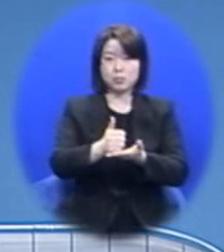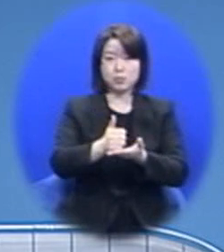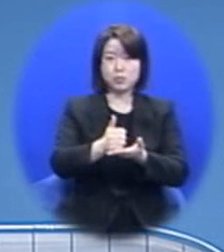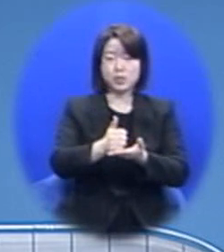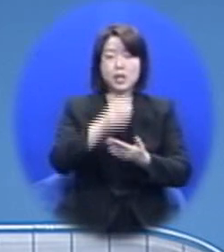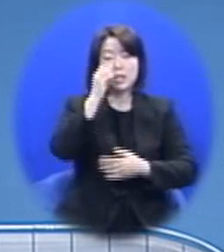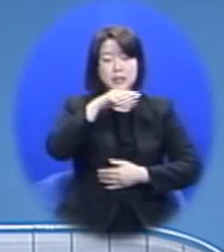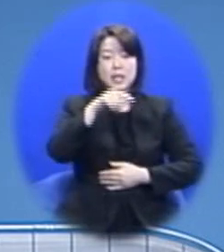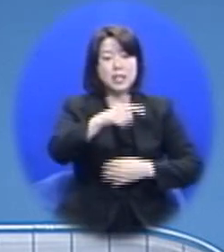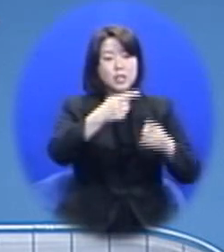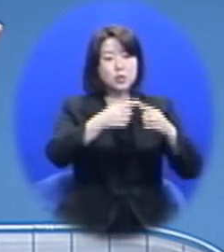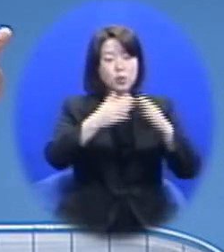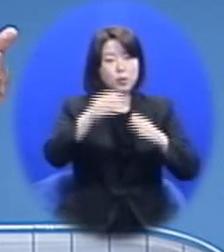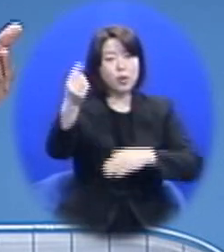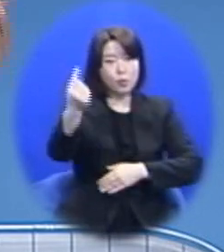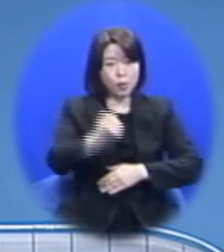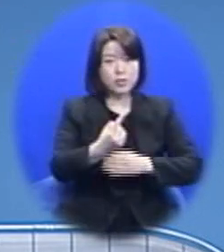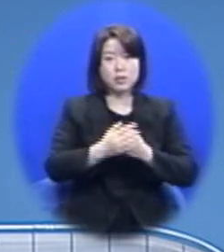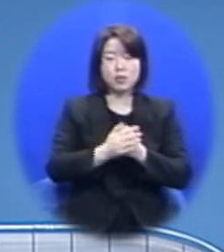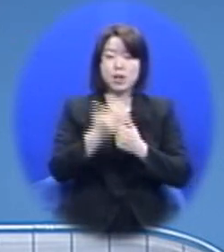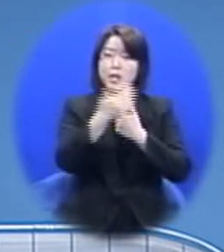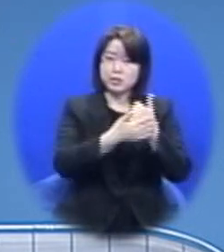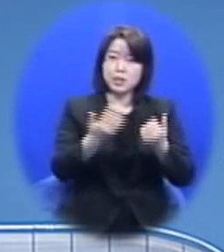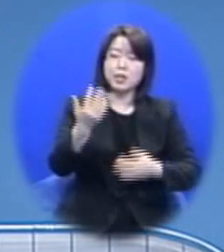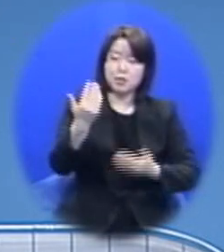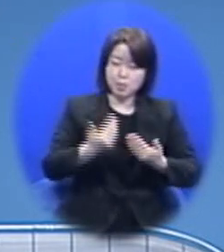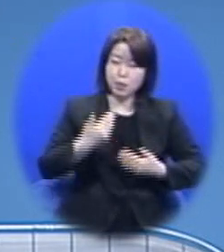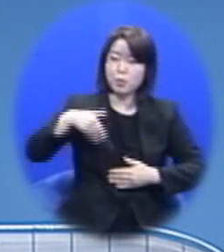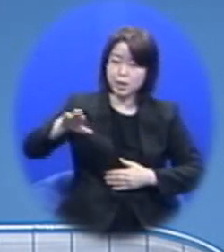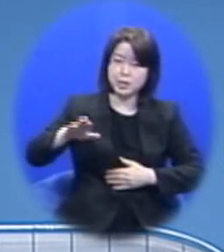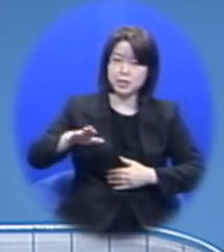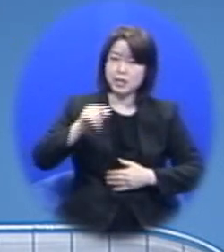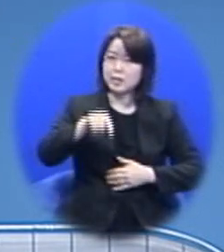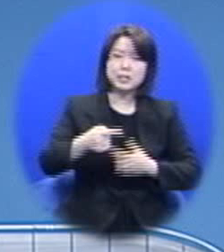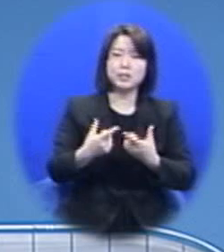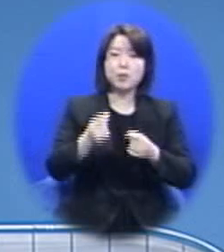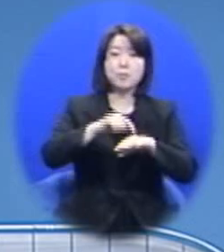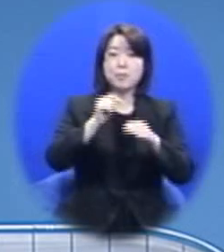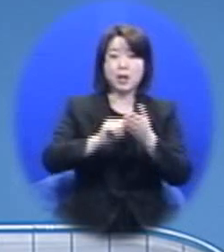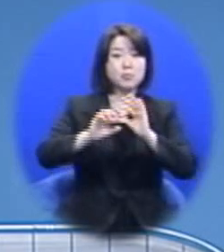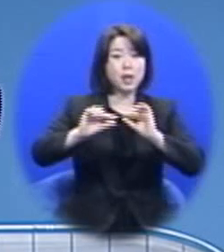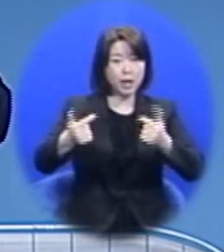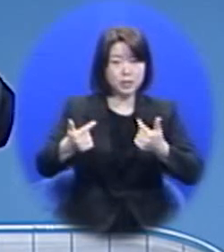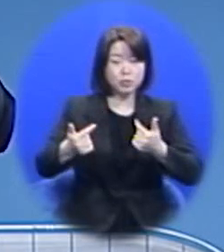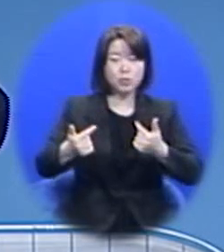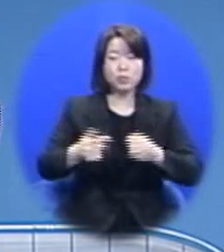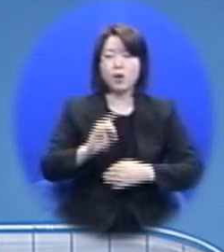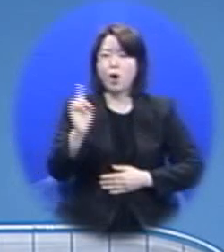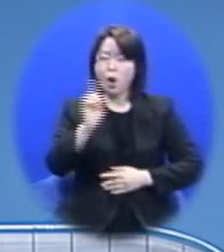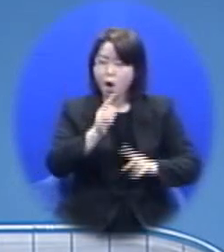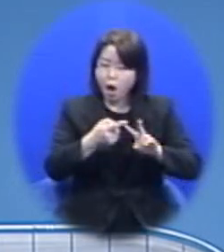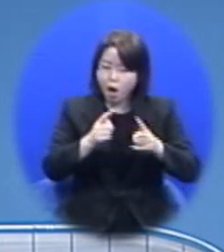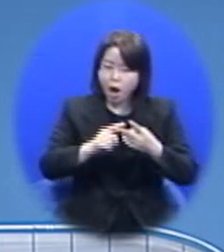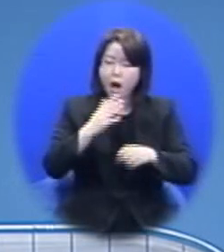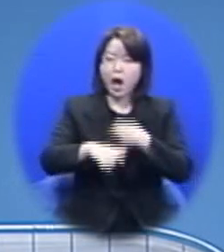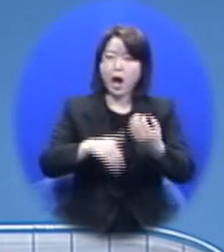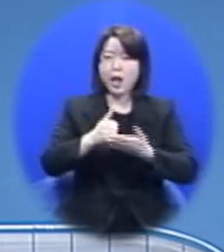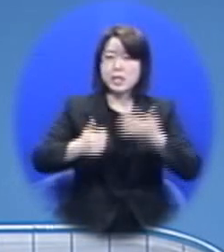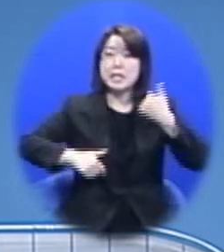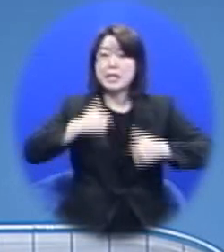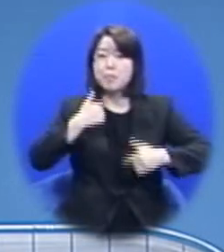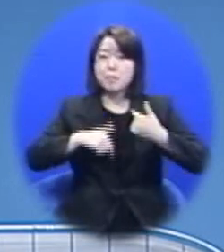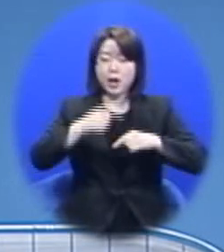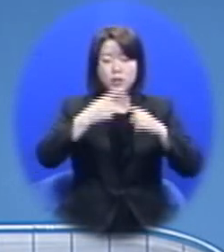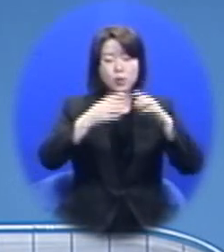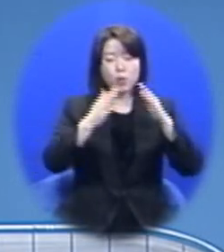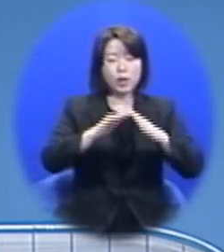그저 내가 이 교회 와서 저 은혜 받고 가자 이런 뜻이 아니고 어떻든지 하나님이 기뻐하는 교회가 돼야